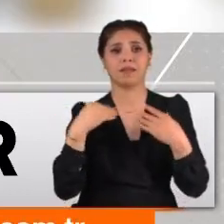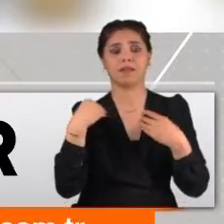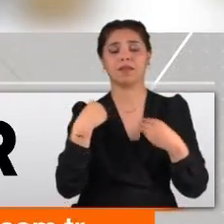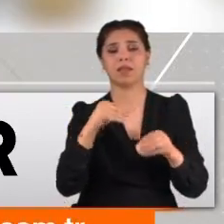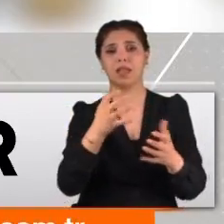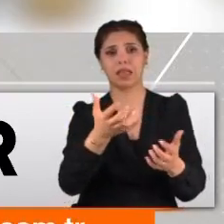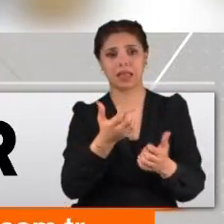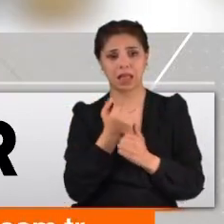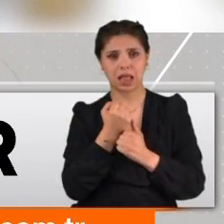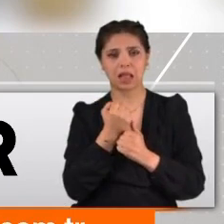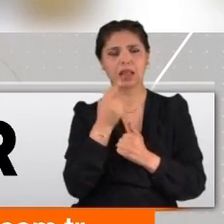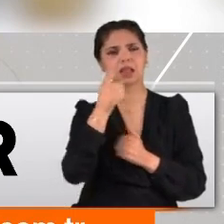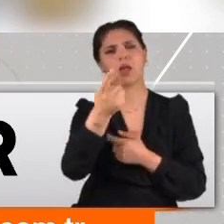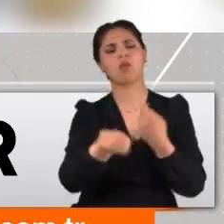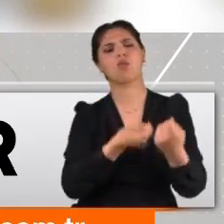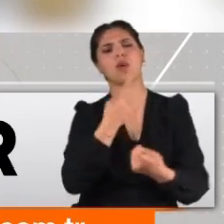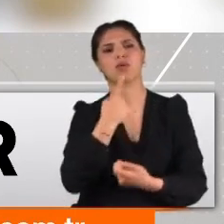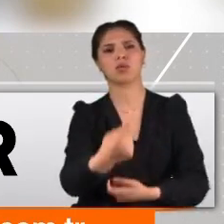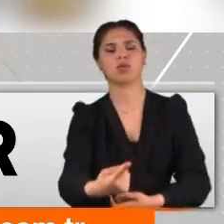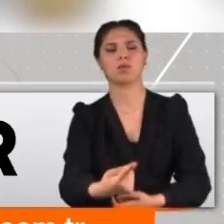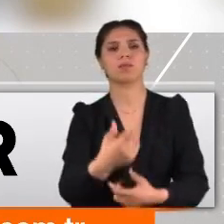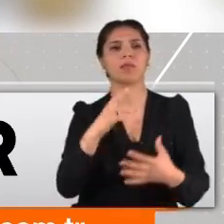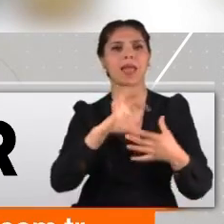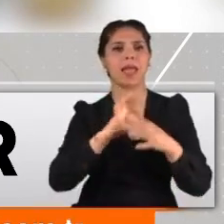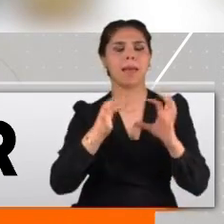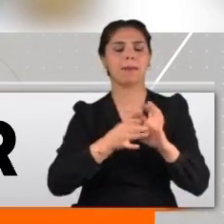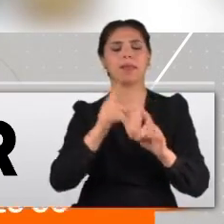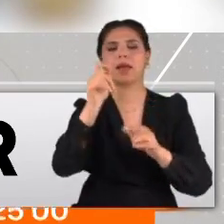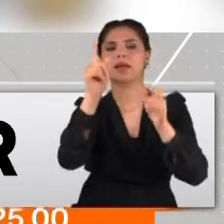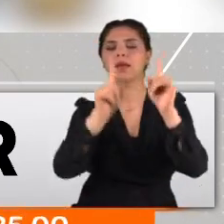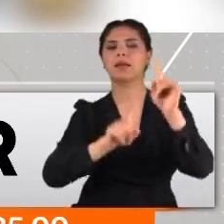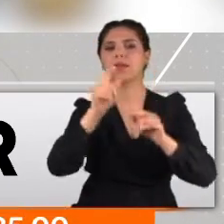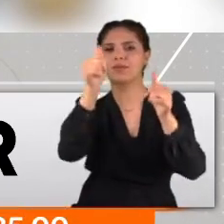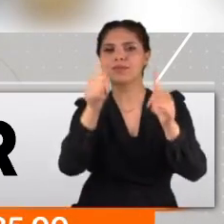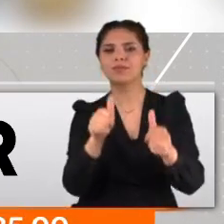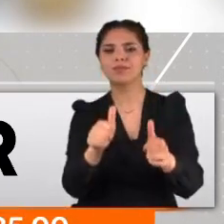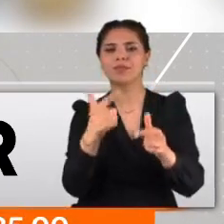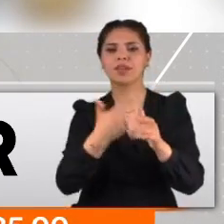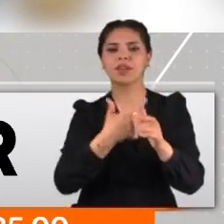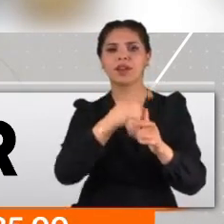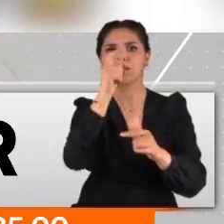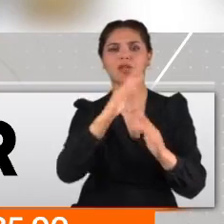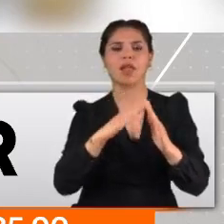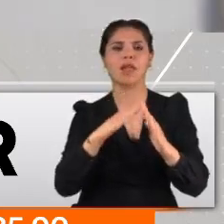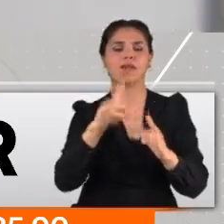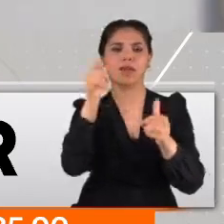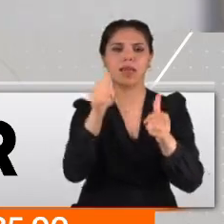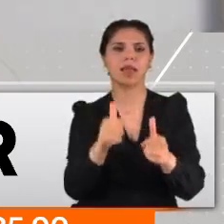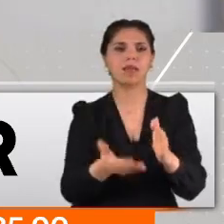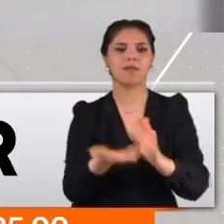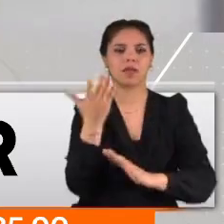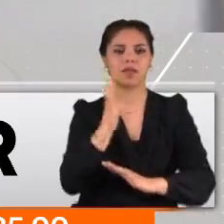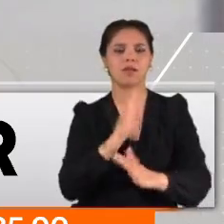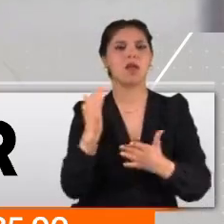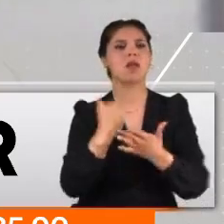alana özetle sen uğraş diyor. Emlak sitelerindeki kiracılı ev ilanları da her geçen gün artıyor. Yatırım